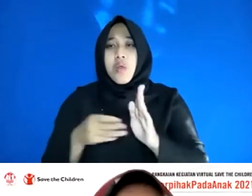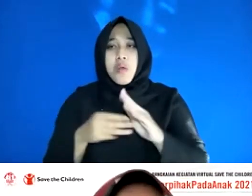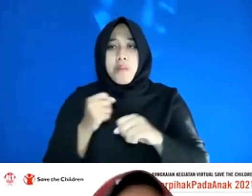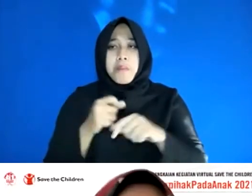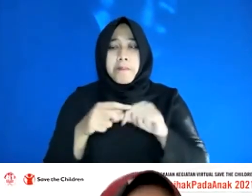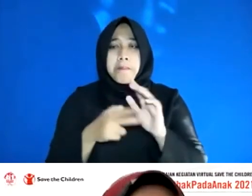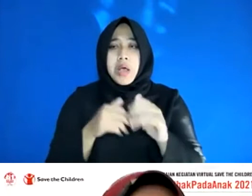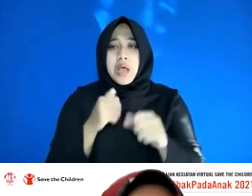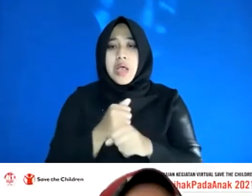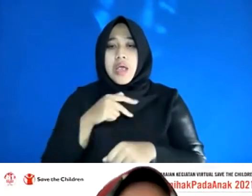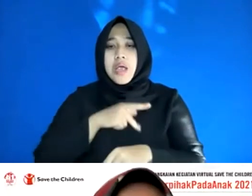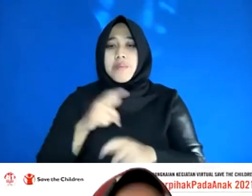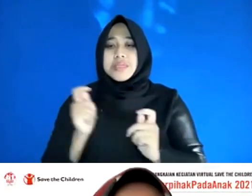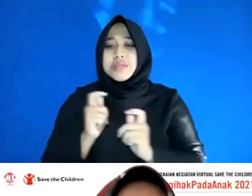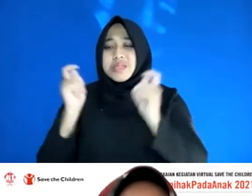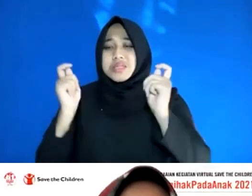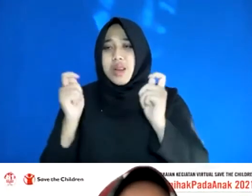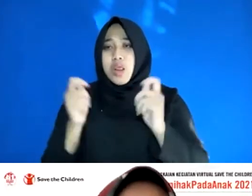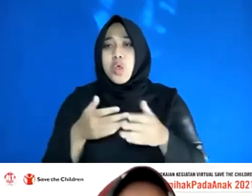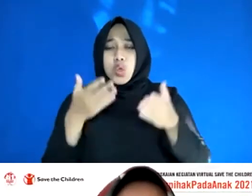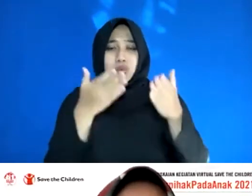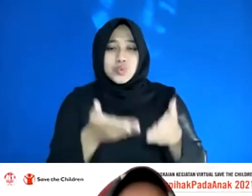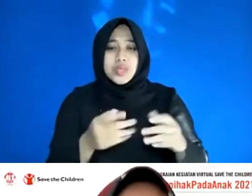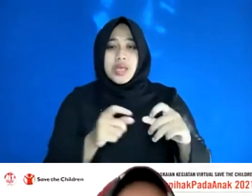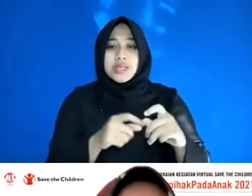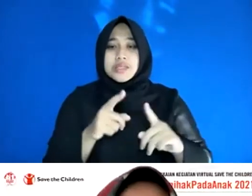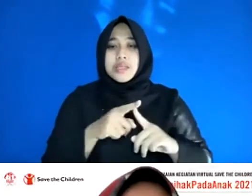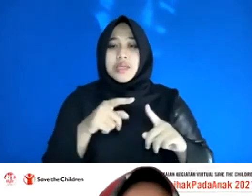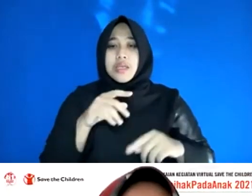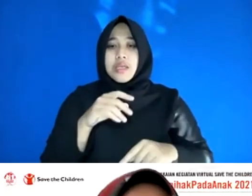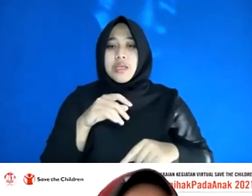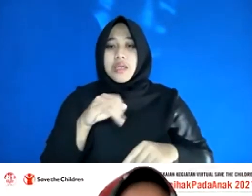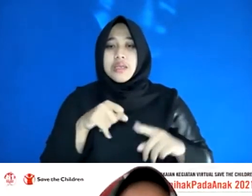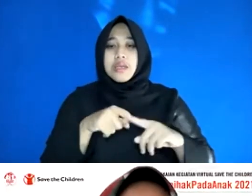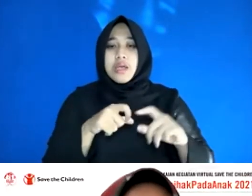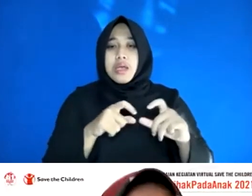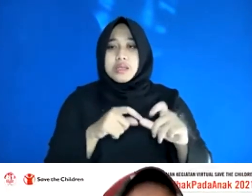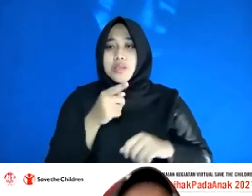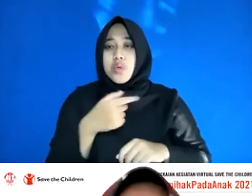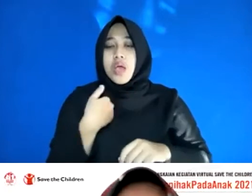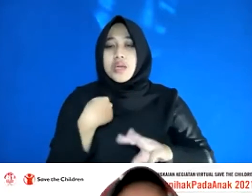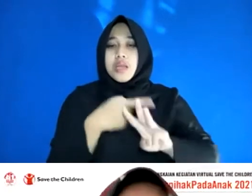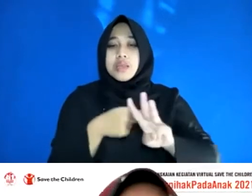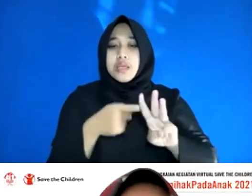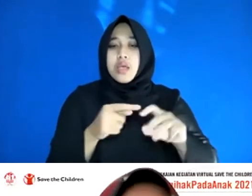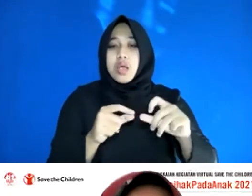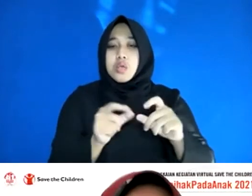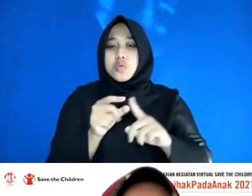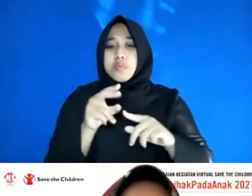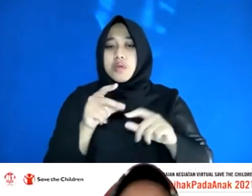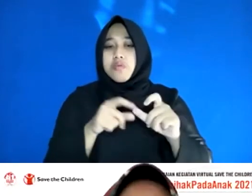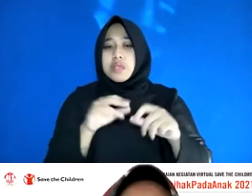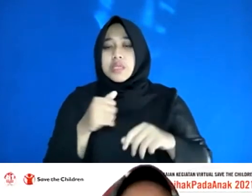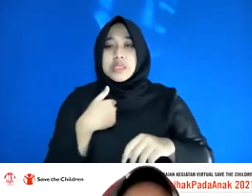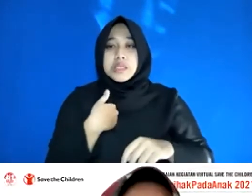kami spesialkan, kami khususkan. Kebetulan di STIKS itu ada 3 supervisor, saya, Pak Ilham dengan Pak Zaki,